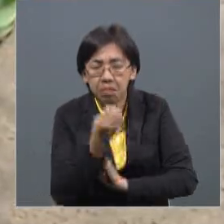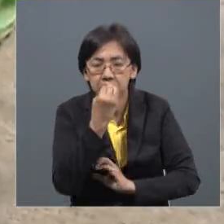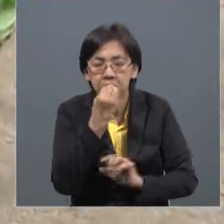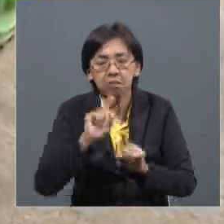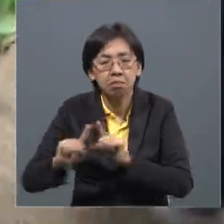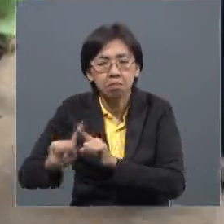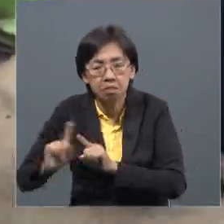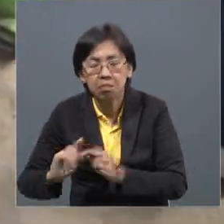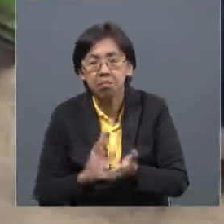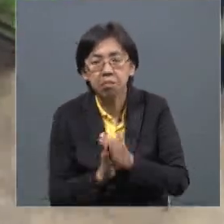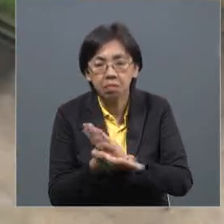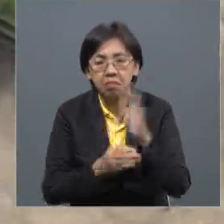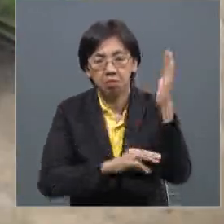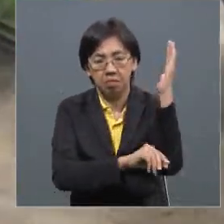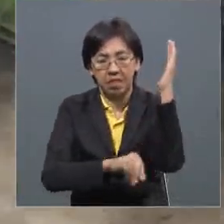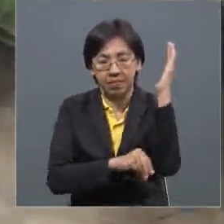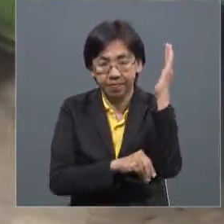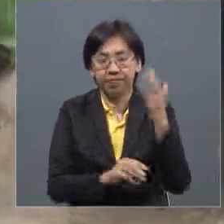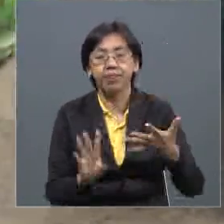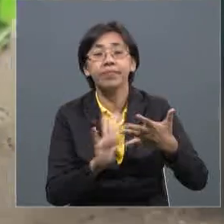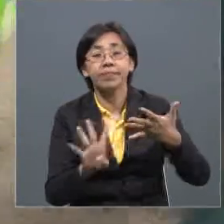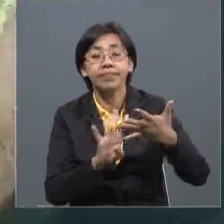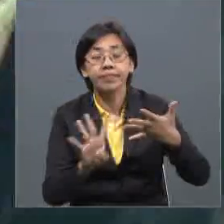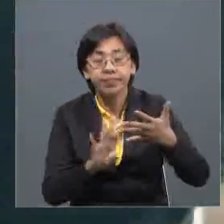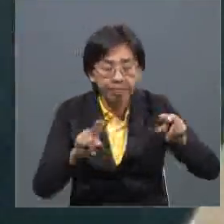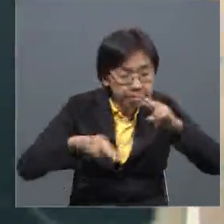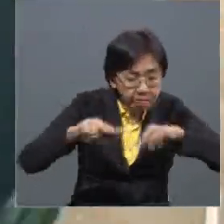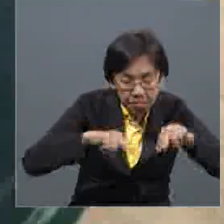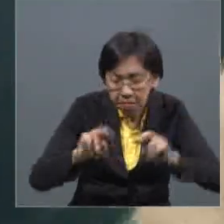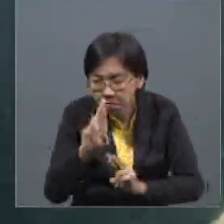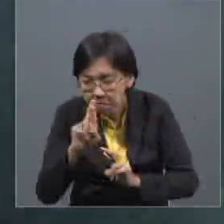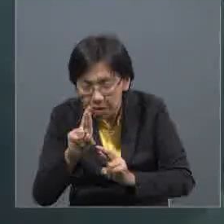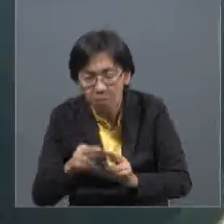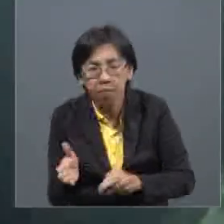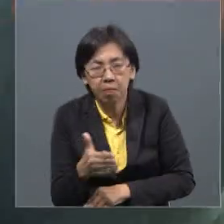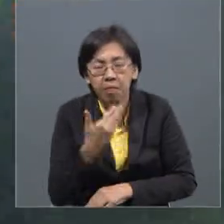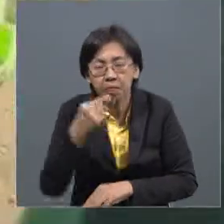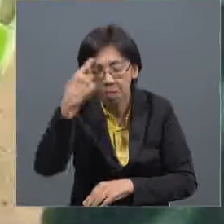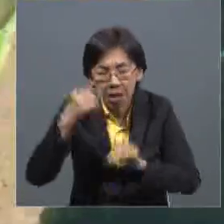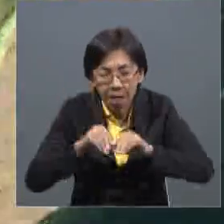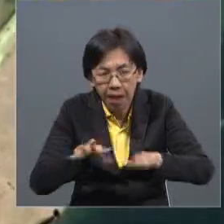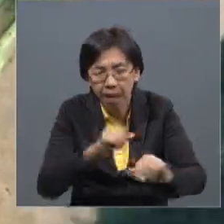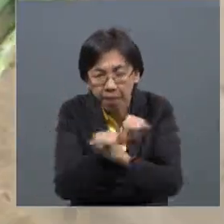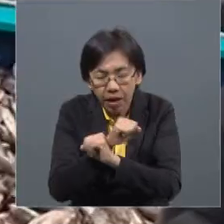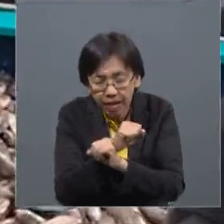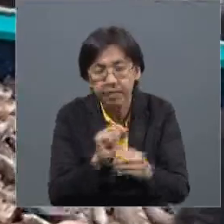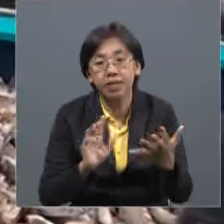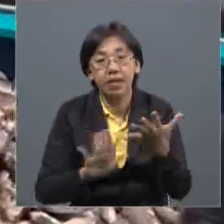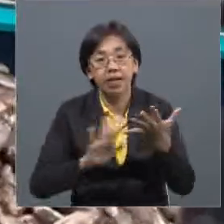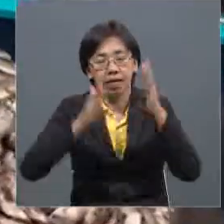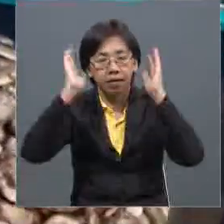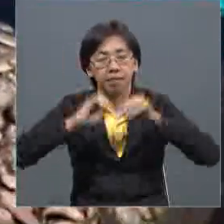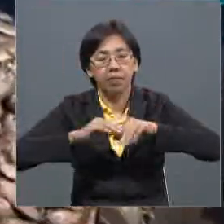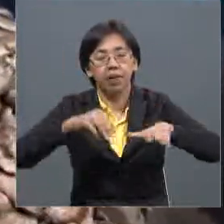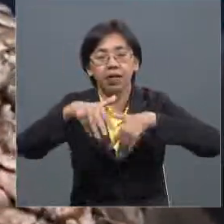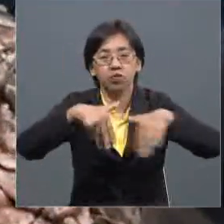ๆหรือว่าเอามาทำเป็นปุ๋ยมาตรการที่ 4ก็คือสำรวจและเฝ้าระวังการแพร่กระจายและมาตรการสุดท้ายคือประชาสัมพันธ์สร้างการรับ